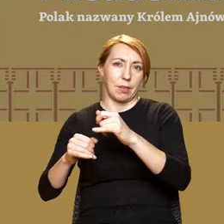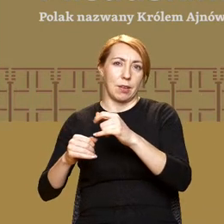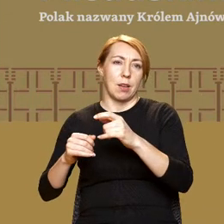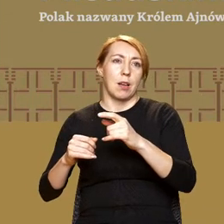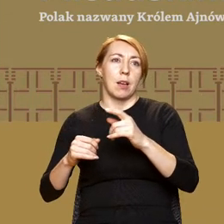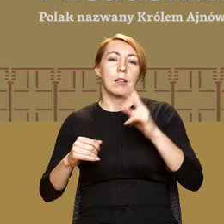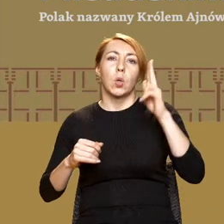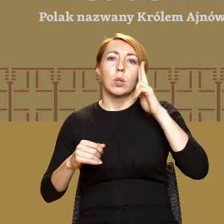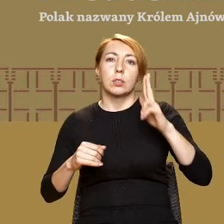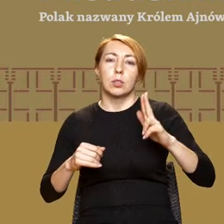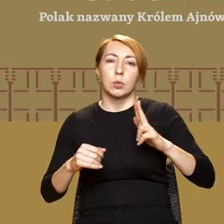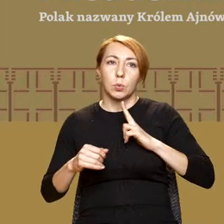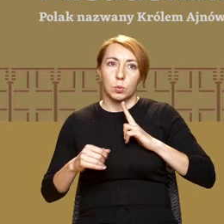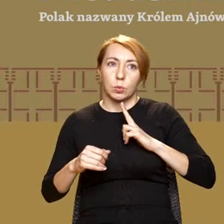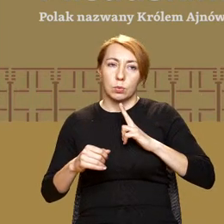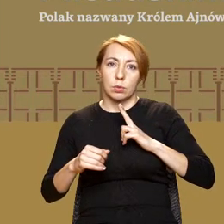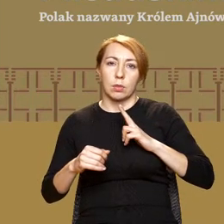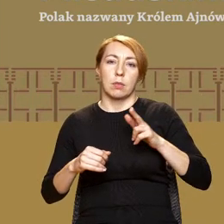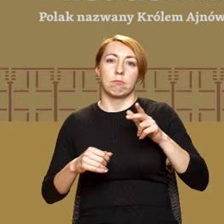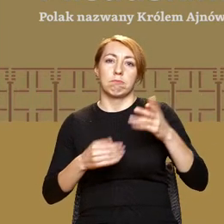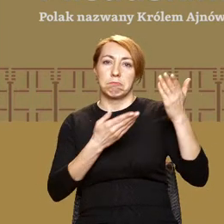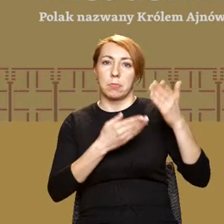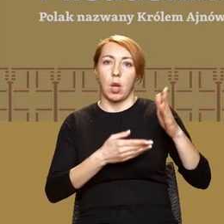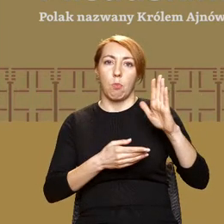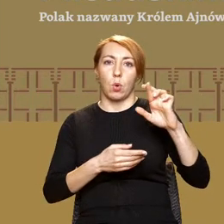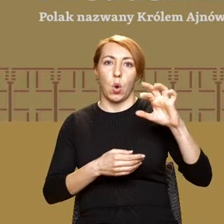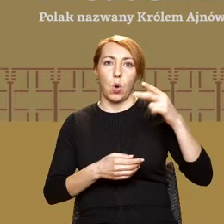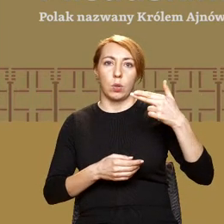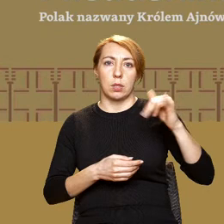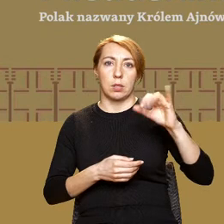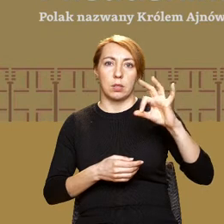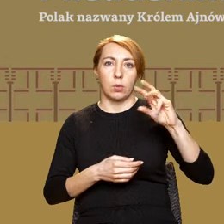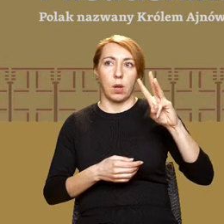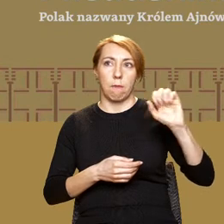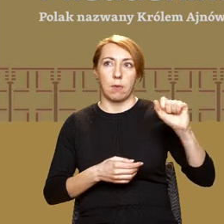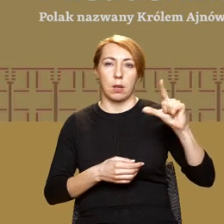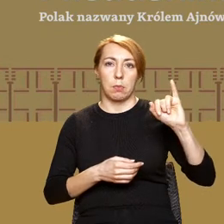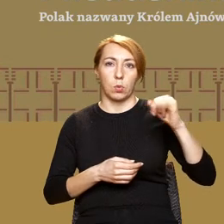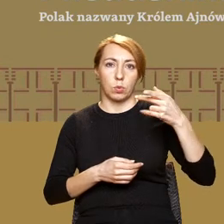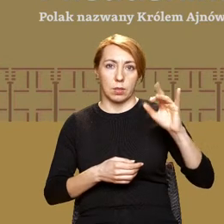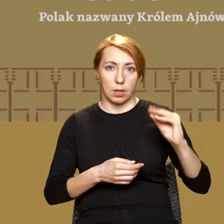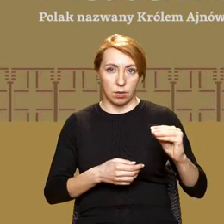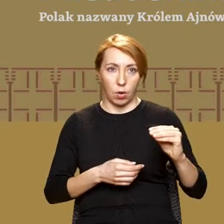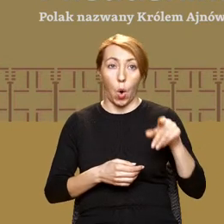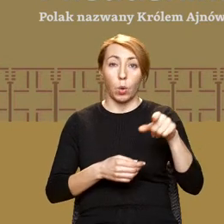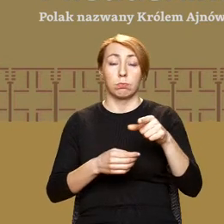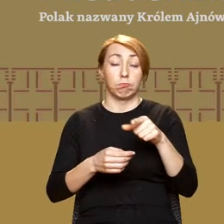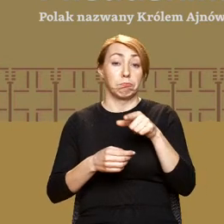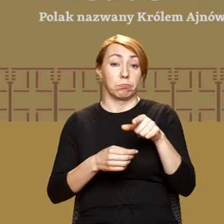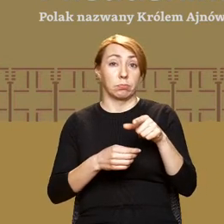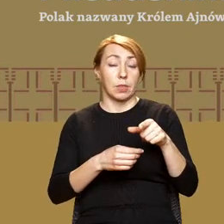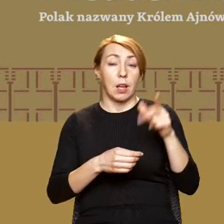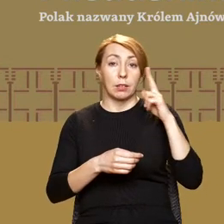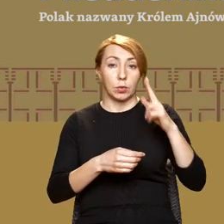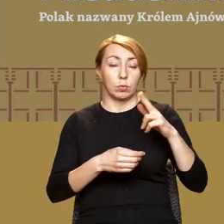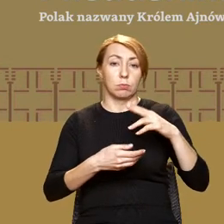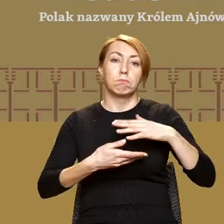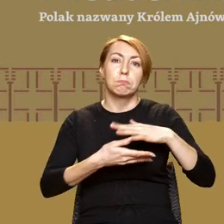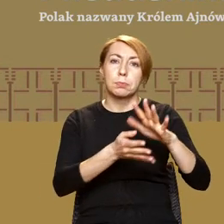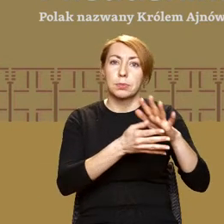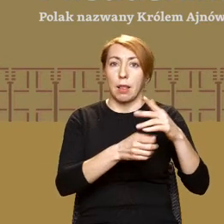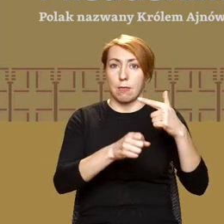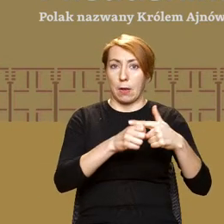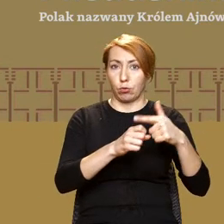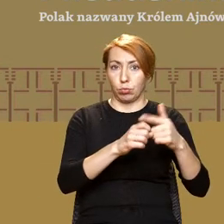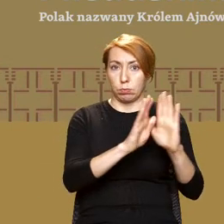Naśledzia Bronisława Piłsudskiego. I oni wydali 20 takich tomów, można to nazwać rocznikiem,